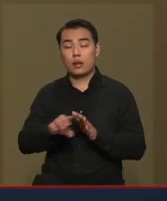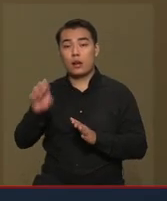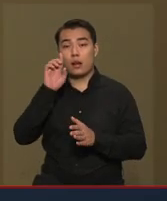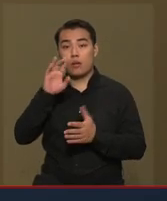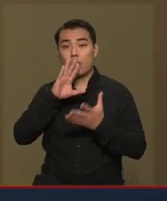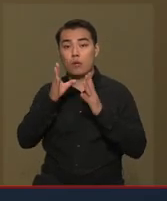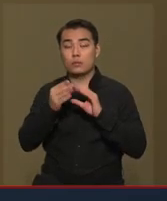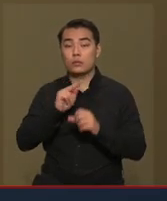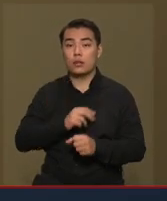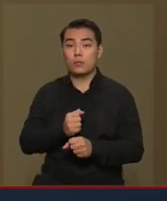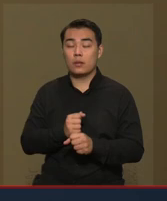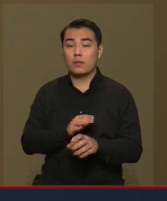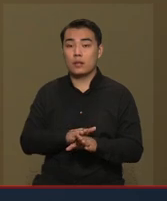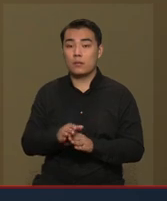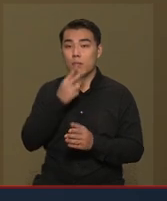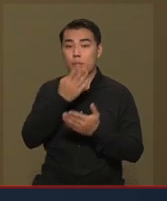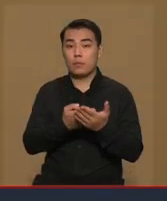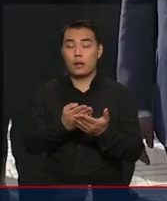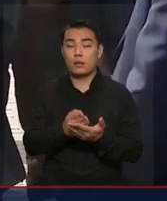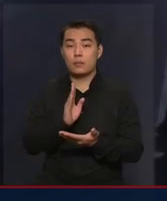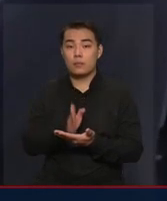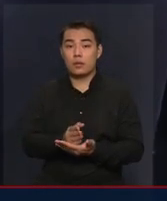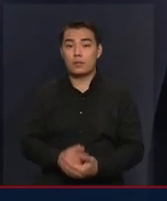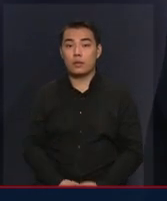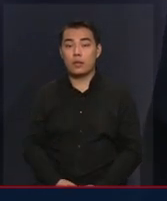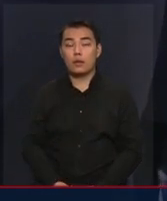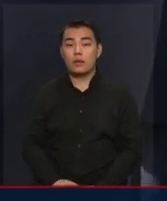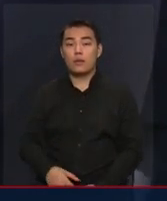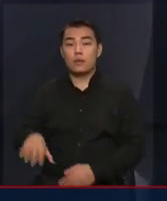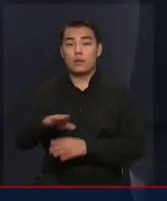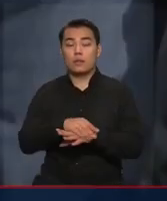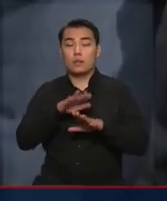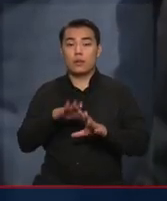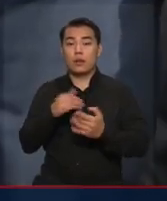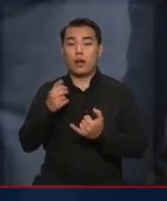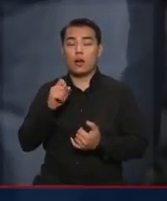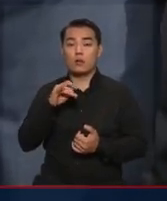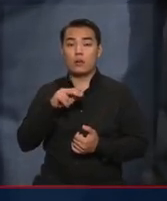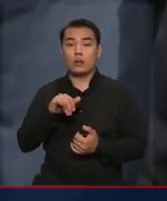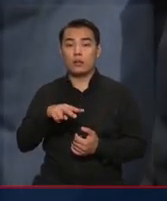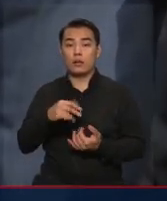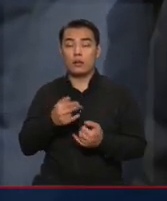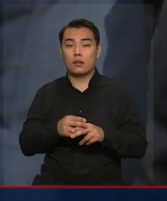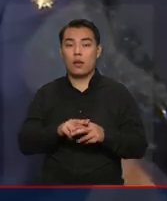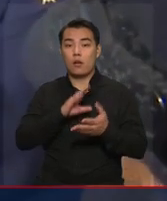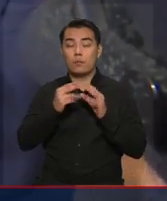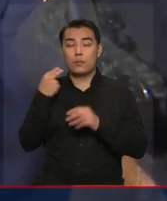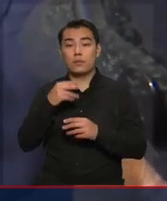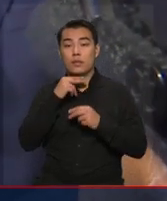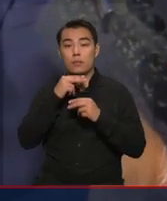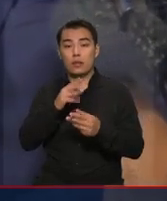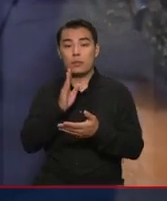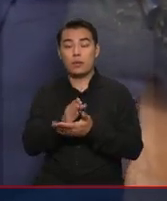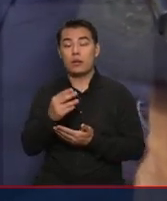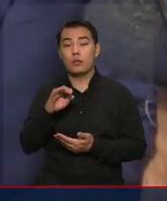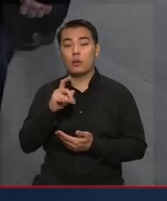тұжырымдамасының орындалып жатқанын көрсетеді, дейді Берік Уәли. Барлық аймақтағы ахуал халықтың әл-ауқаты президенттің жіті бақылауында. Қасым Жомарт